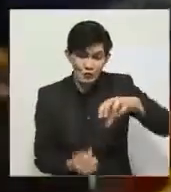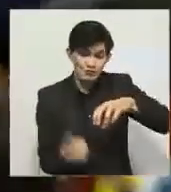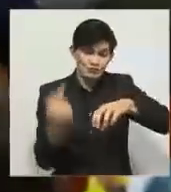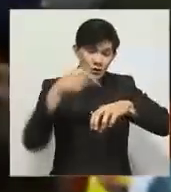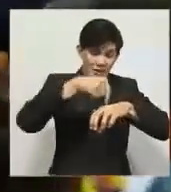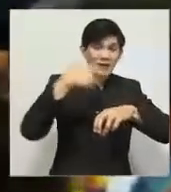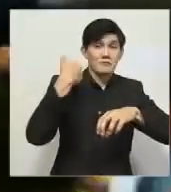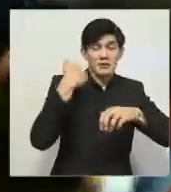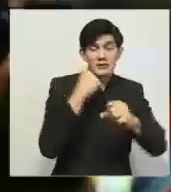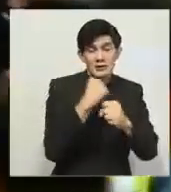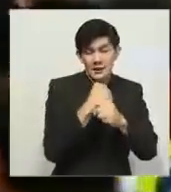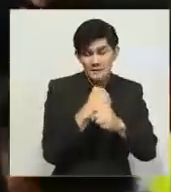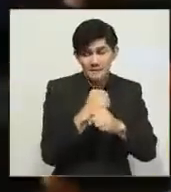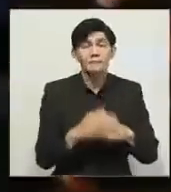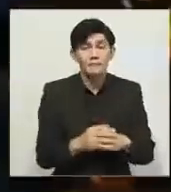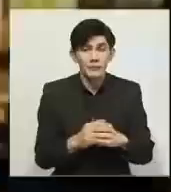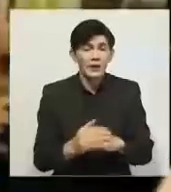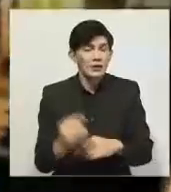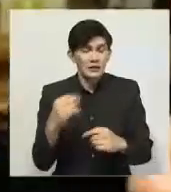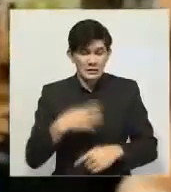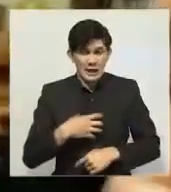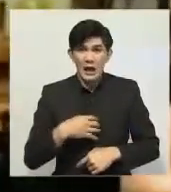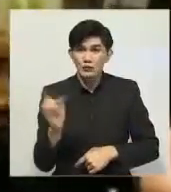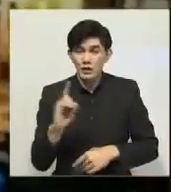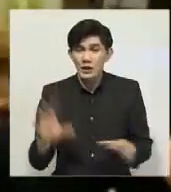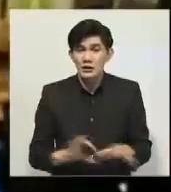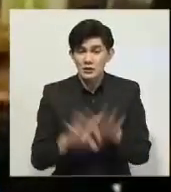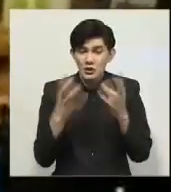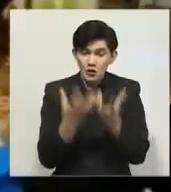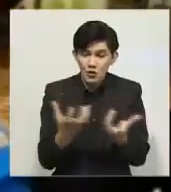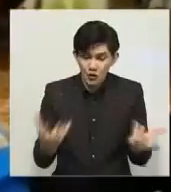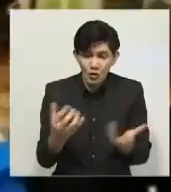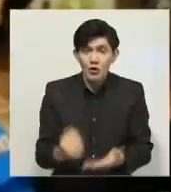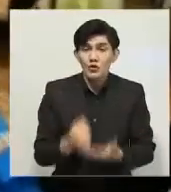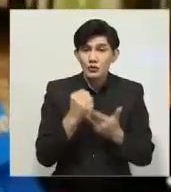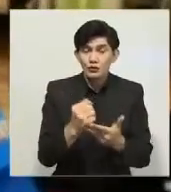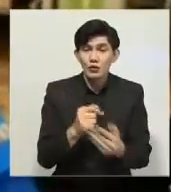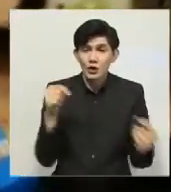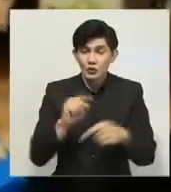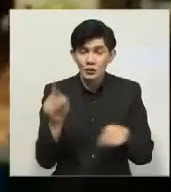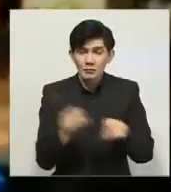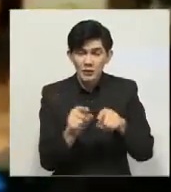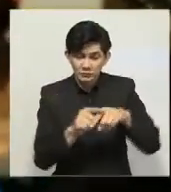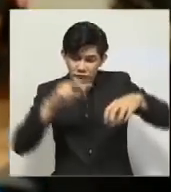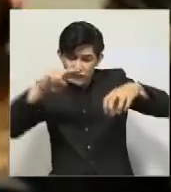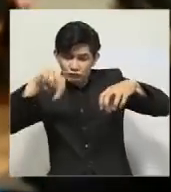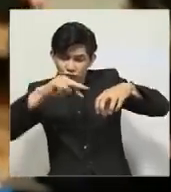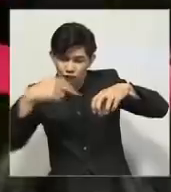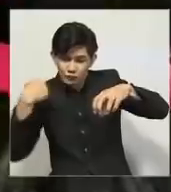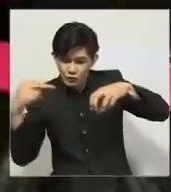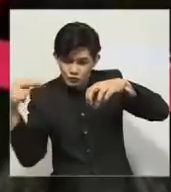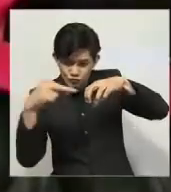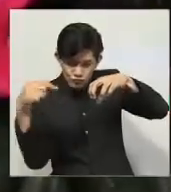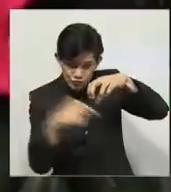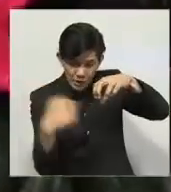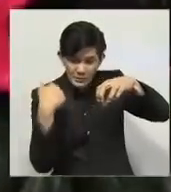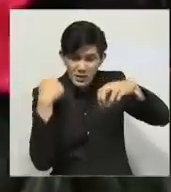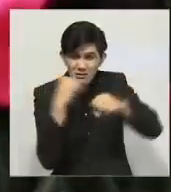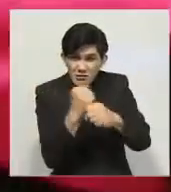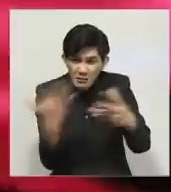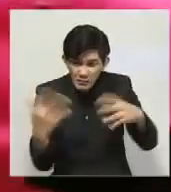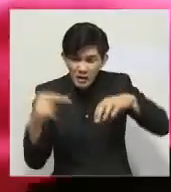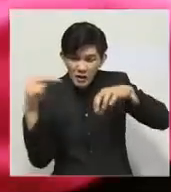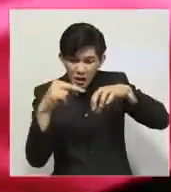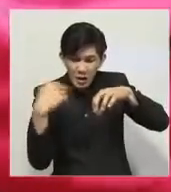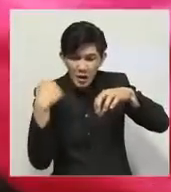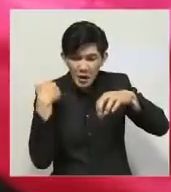ซึ่งได้ดำเนินการในหลายพิกัดยังมีความต้องการในเรื่องของอุปกรณ์คือเครื่องสแกนทะลุชั้นหินลงไปเพราะขณะนี้สามารถทำ